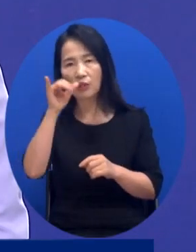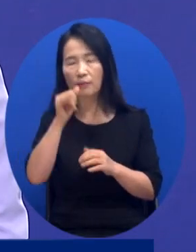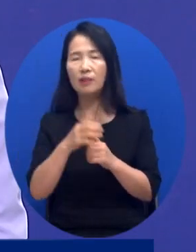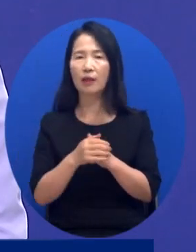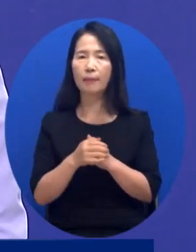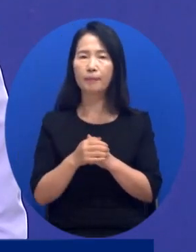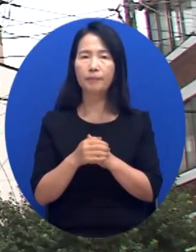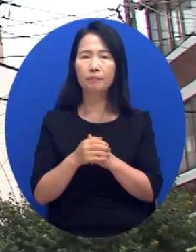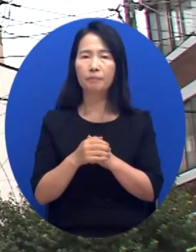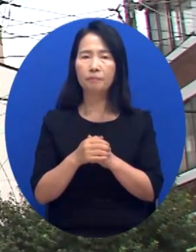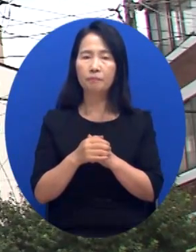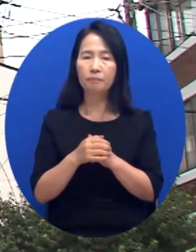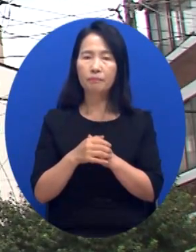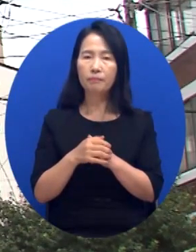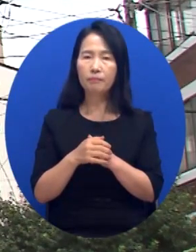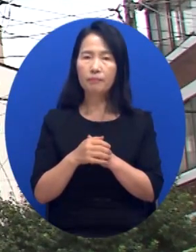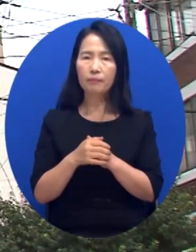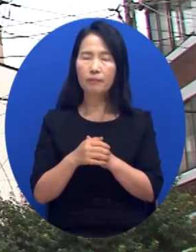취재했습니다.